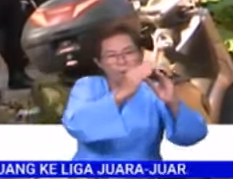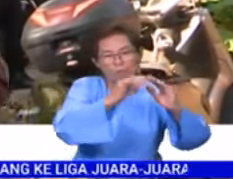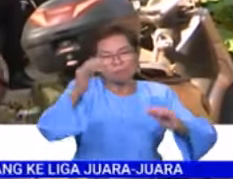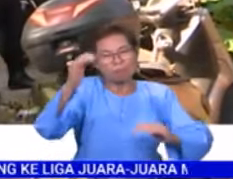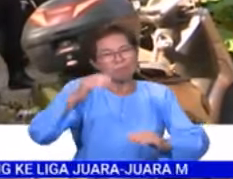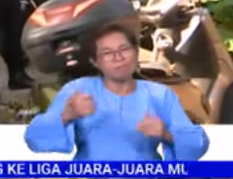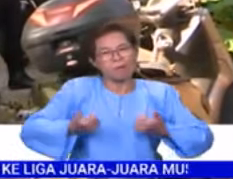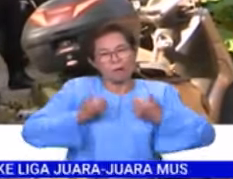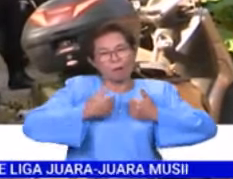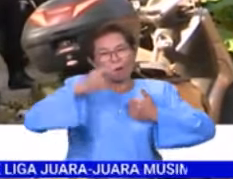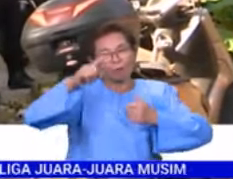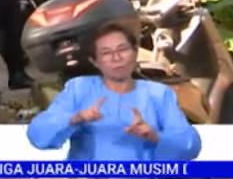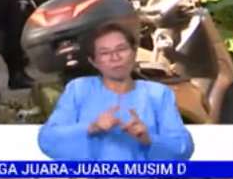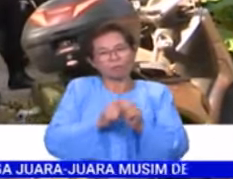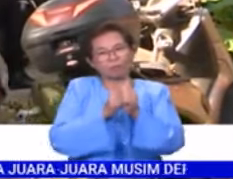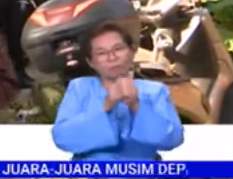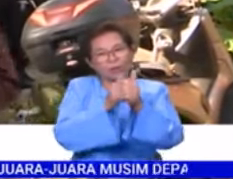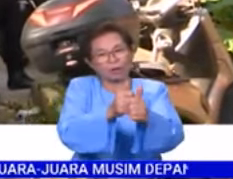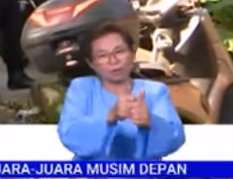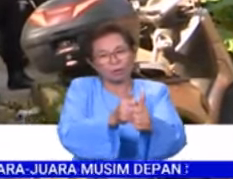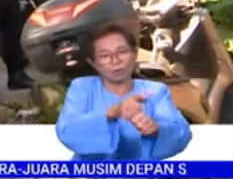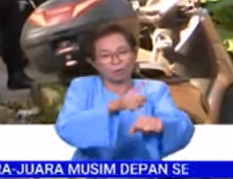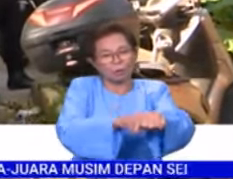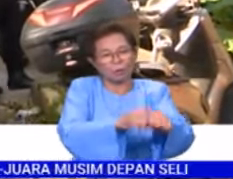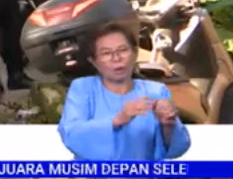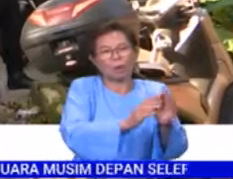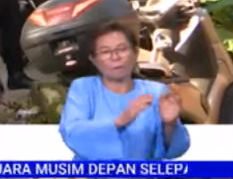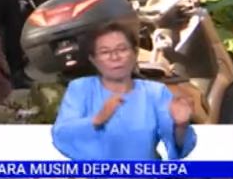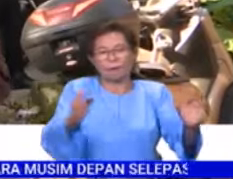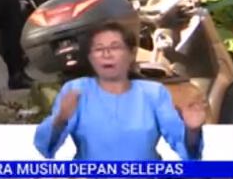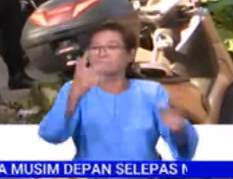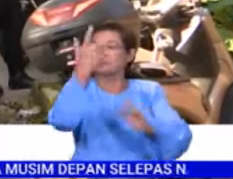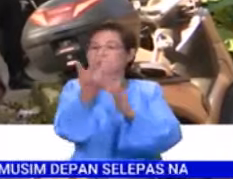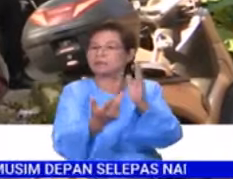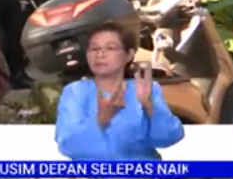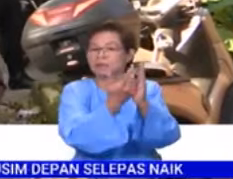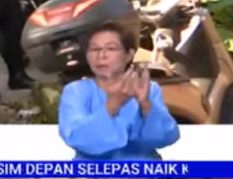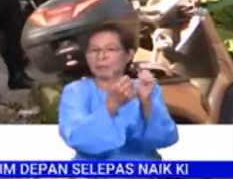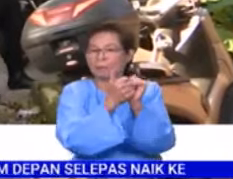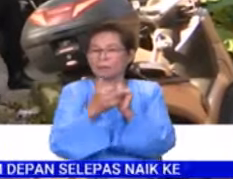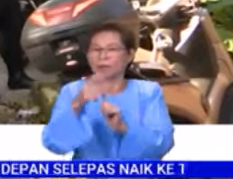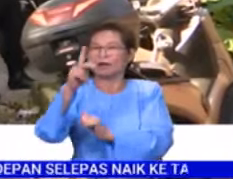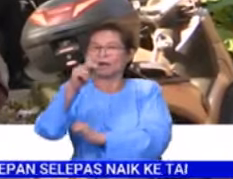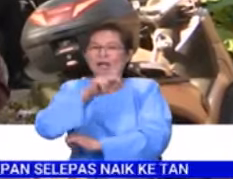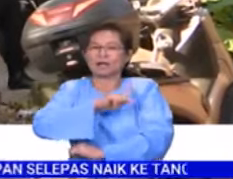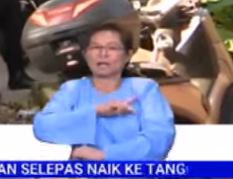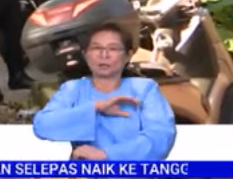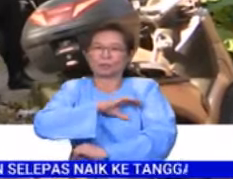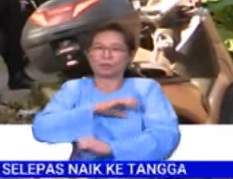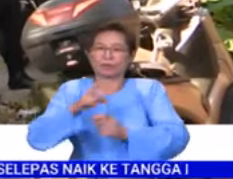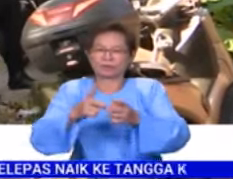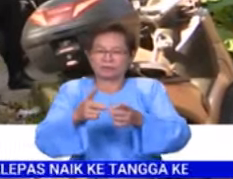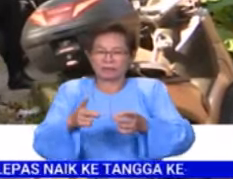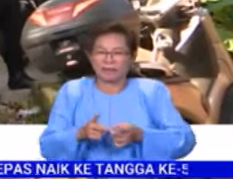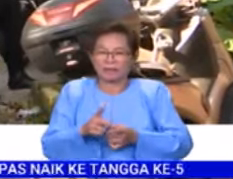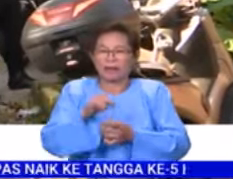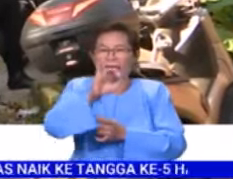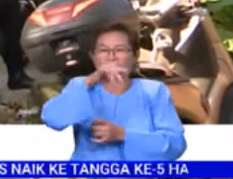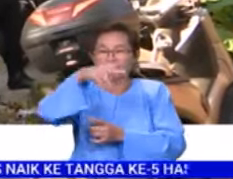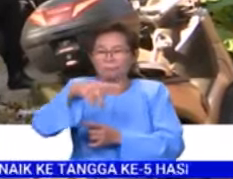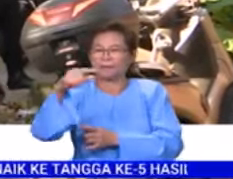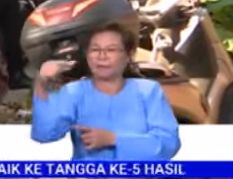ini dipatuhi. Tinjauan ini mengambil masa selama 3 jam bersama Ketua Polis Daerah IPD Gombak dan